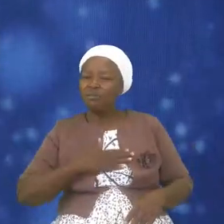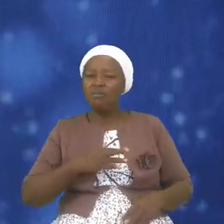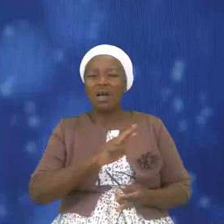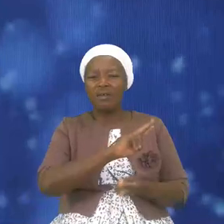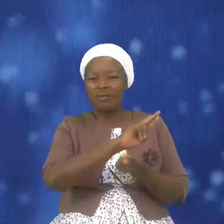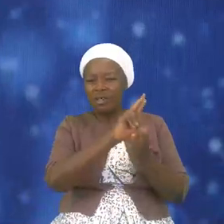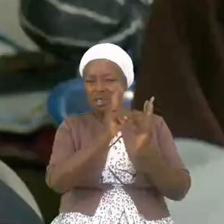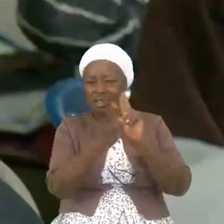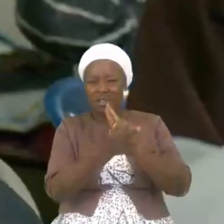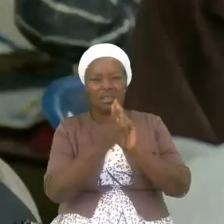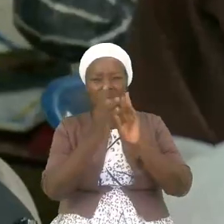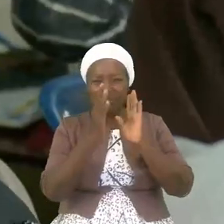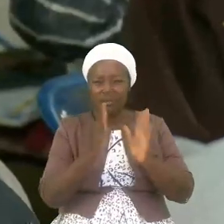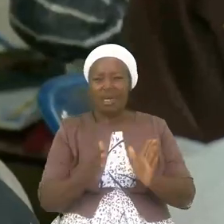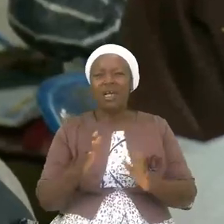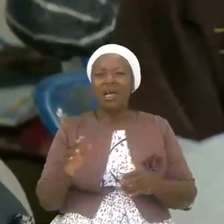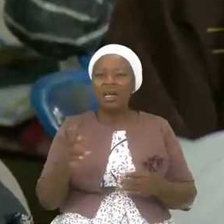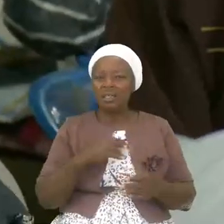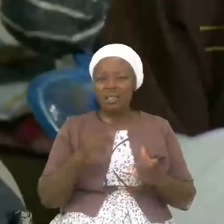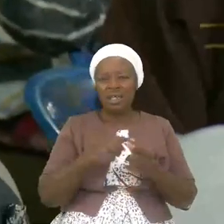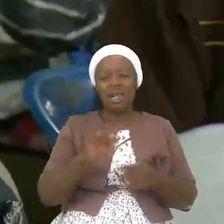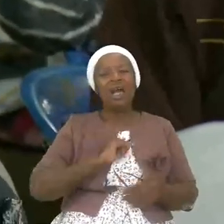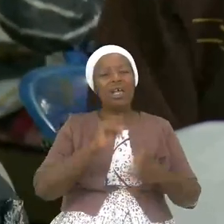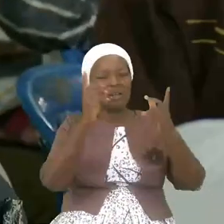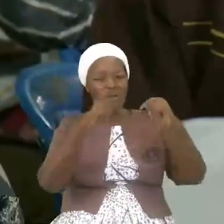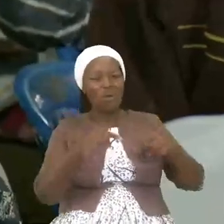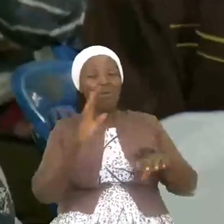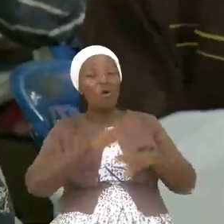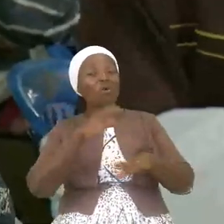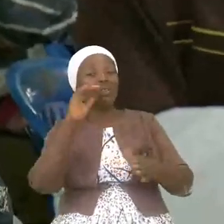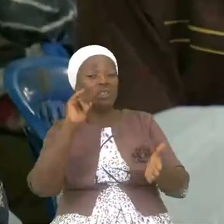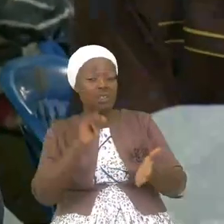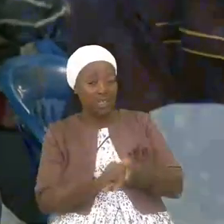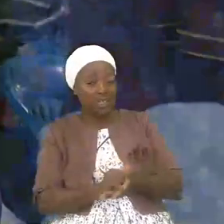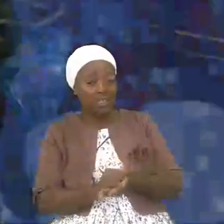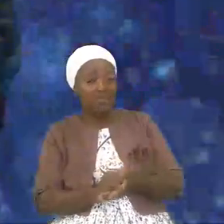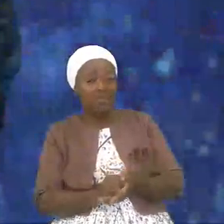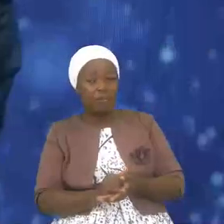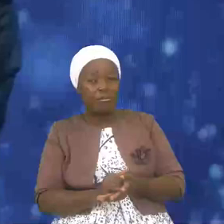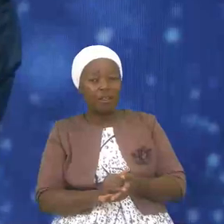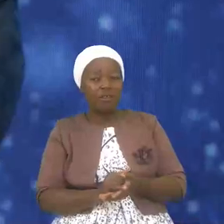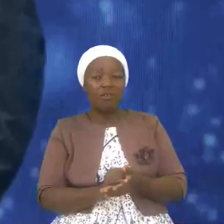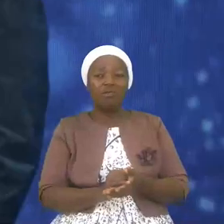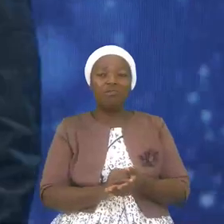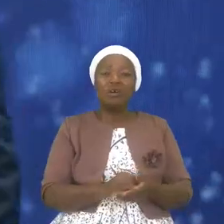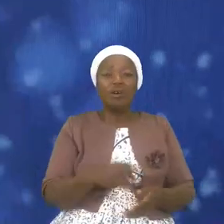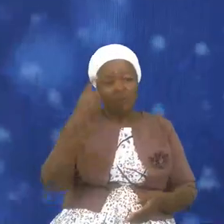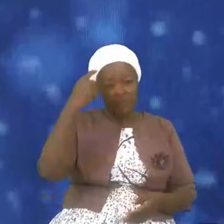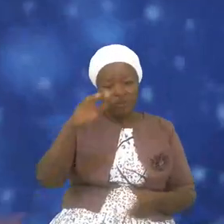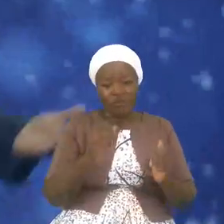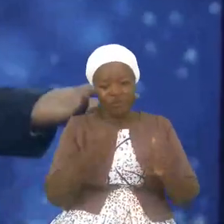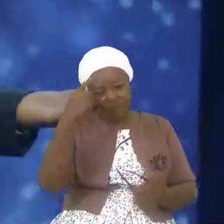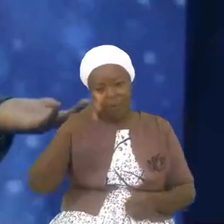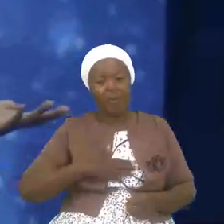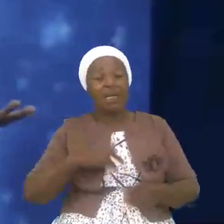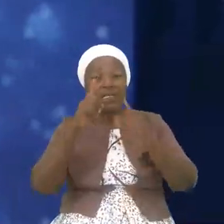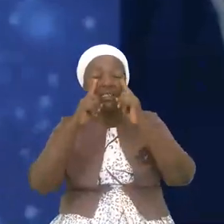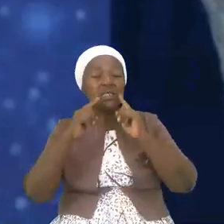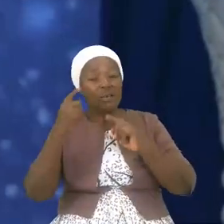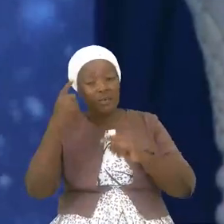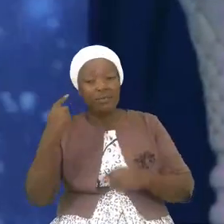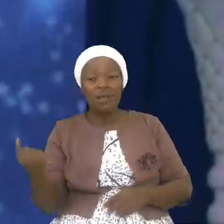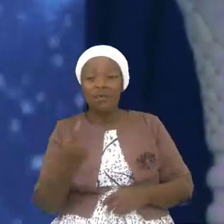mon rédempteur. Et je viens sur la base de Christ, mes larmes qui coulent à